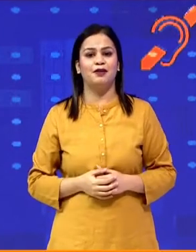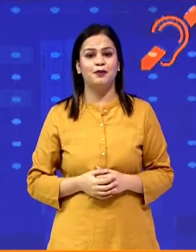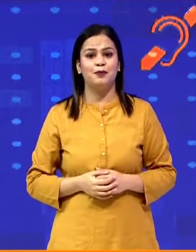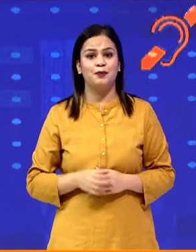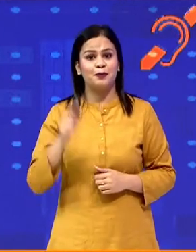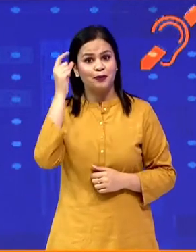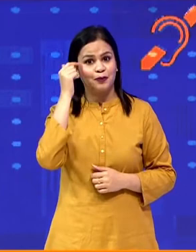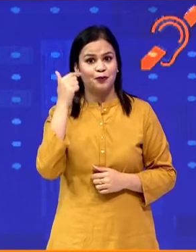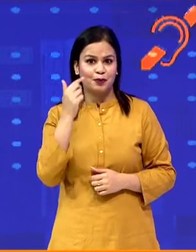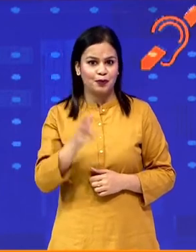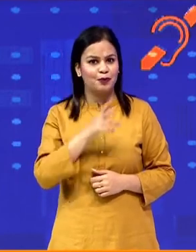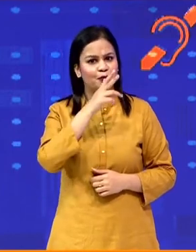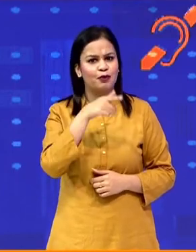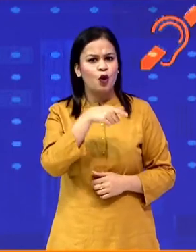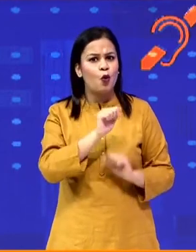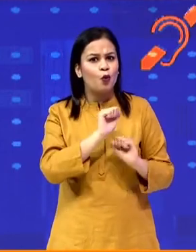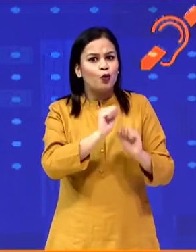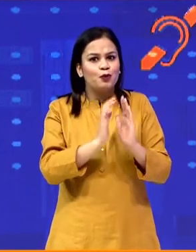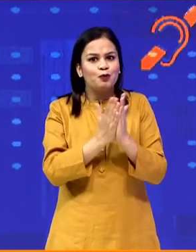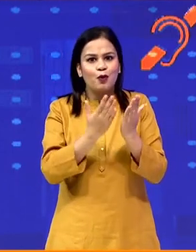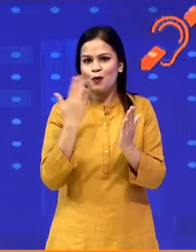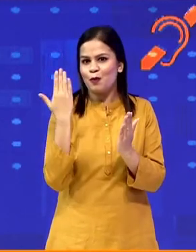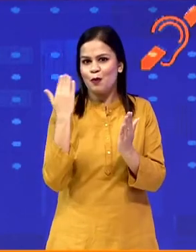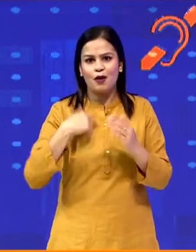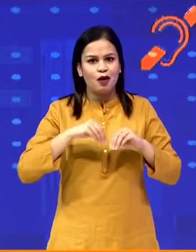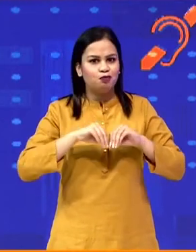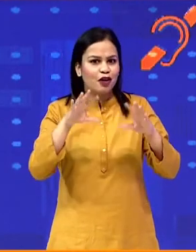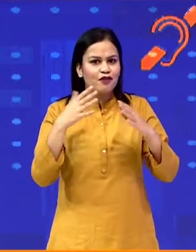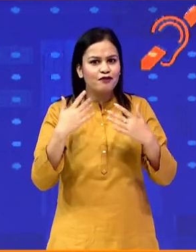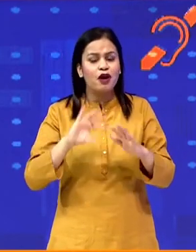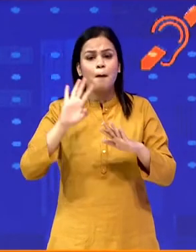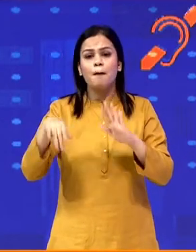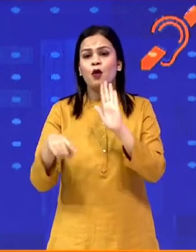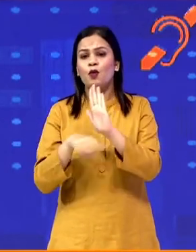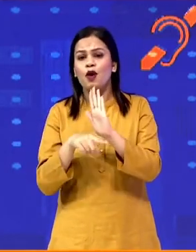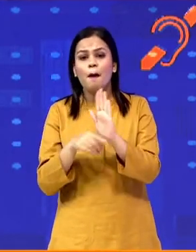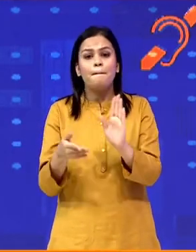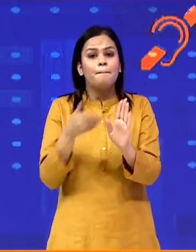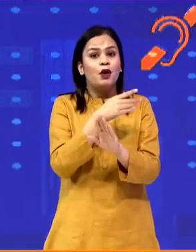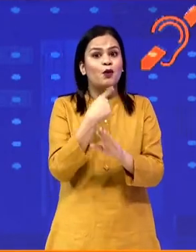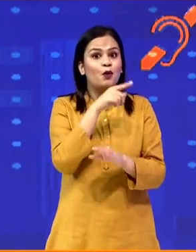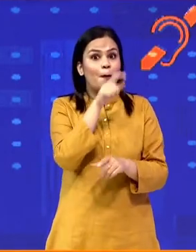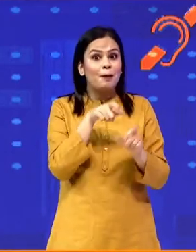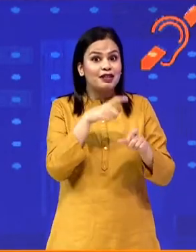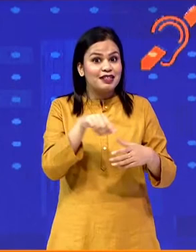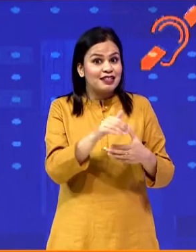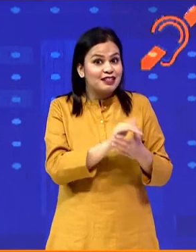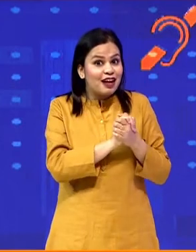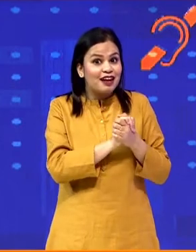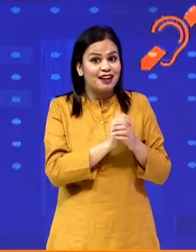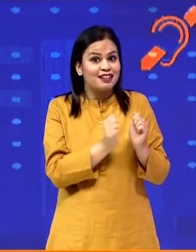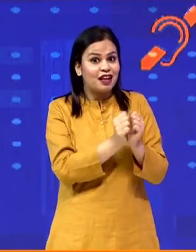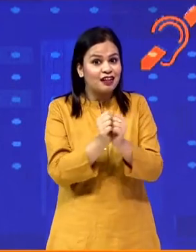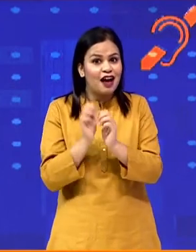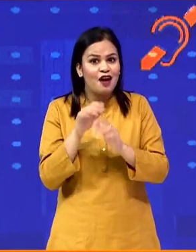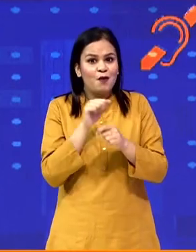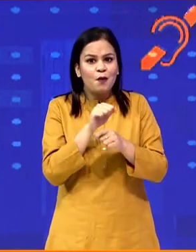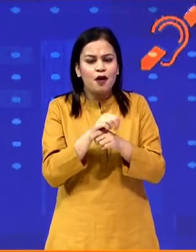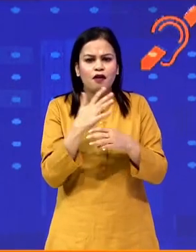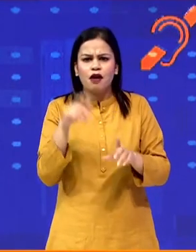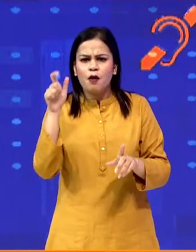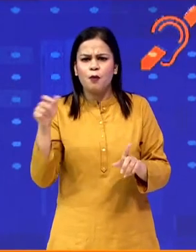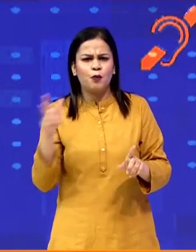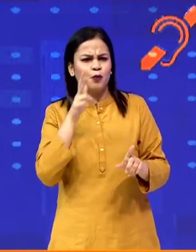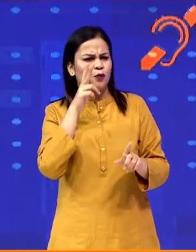ए साहब जब से आपकी किताब आई है कांग्रेस की आपके पुरानी साथी का रहे हैं की किस्सा ये क्या हो गया